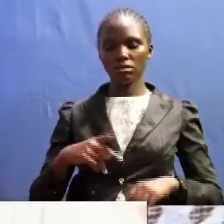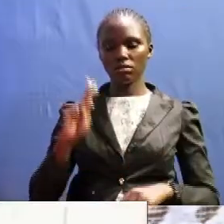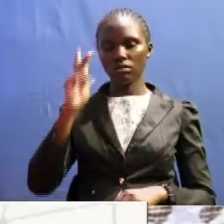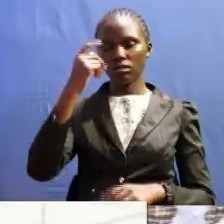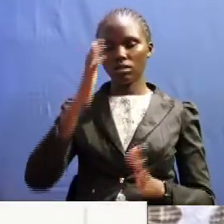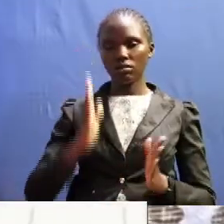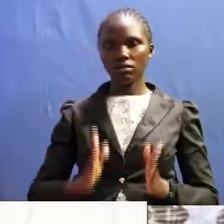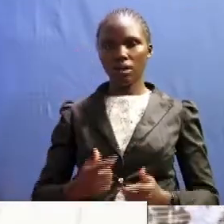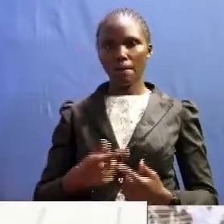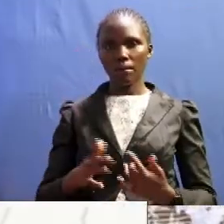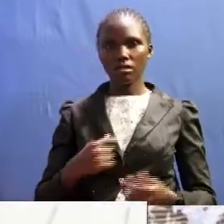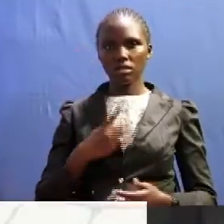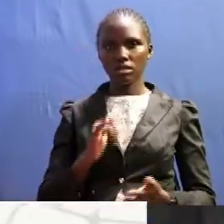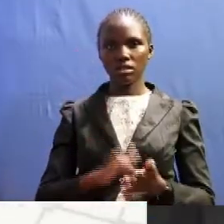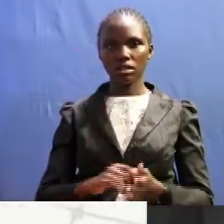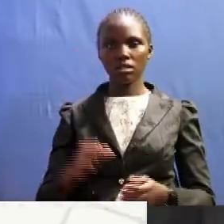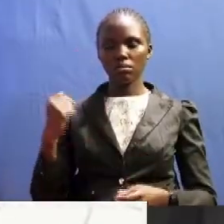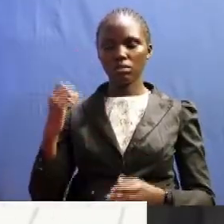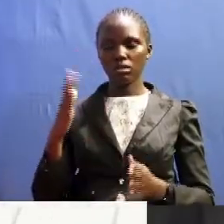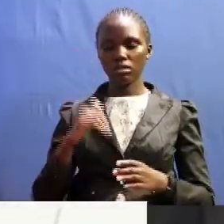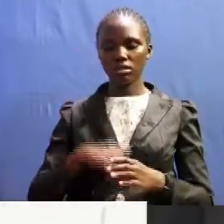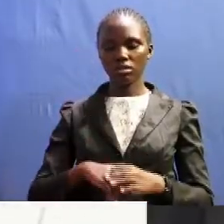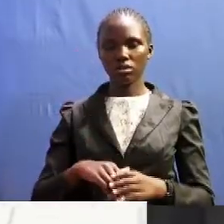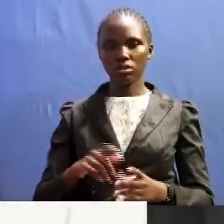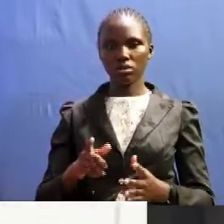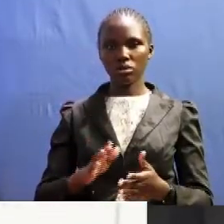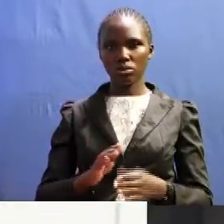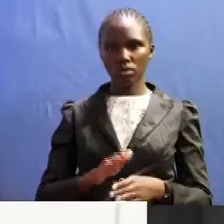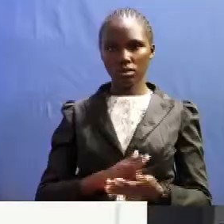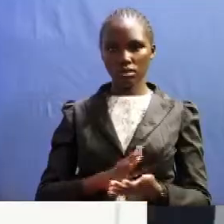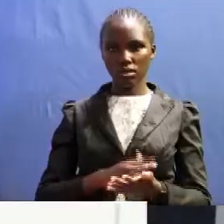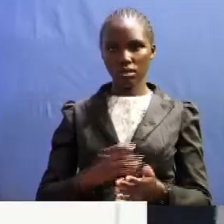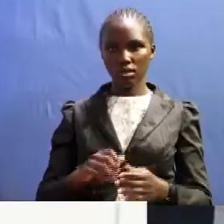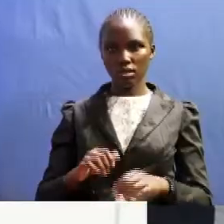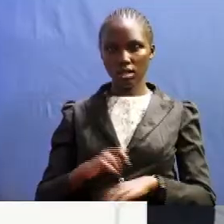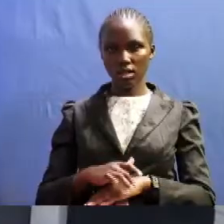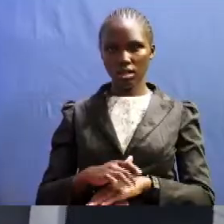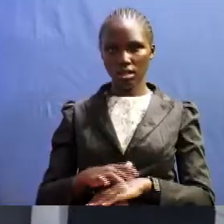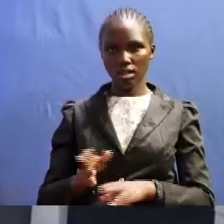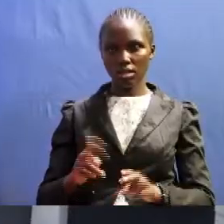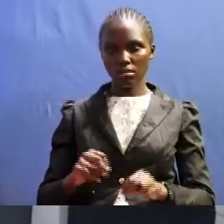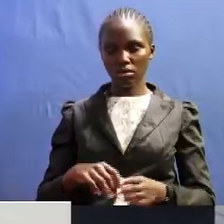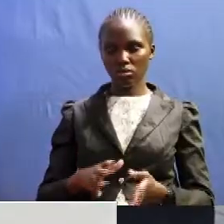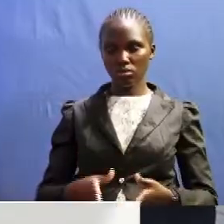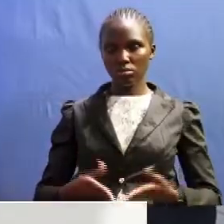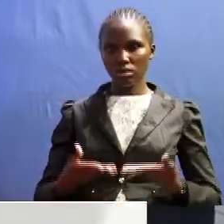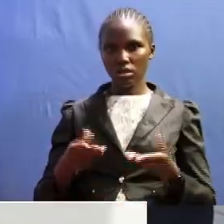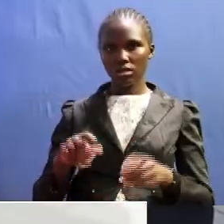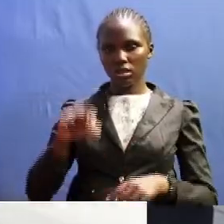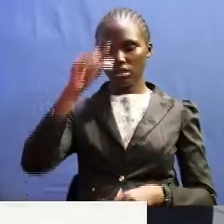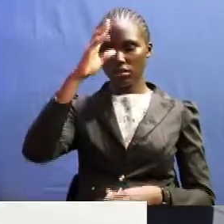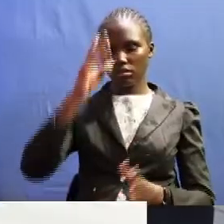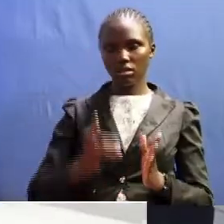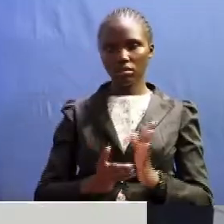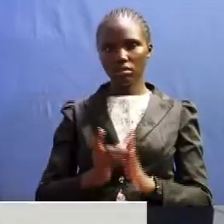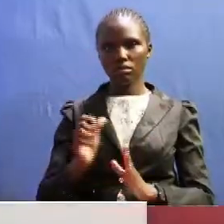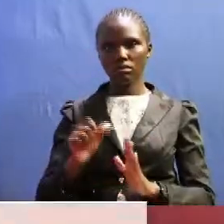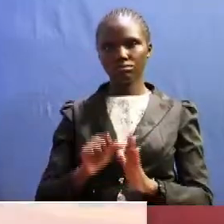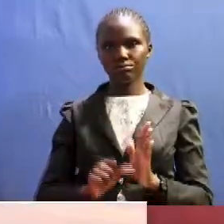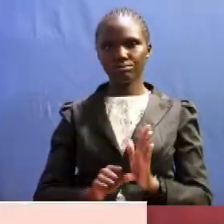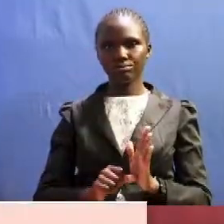They urged the political rivals to stop early campaigns and allow the governor to deliver on his development